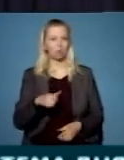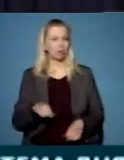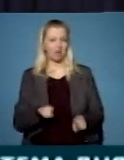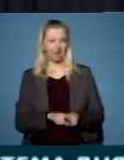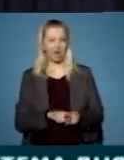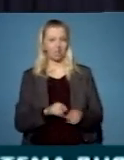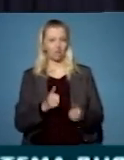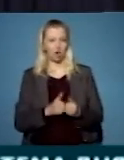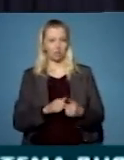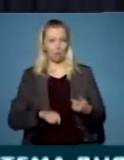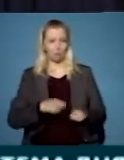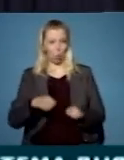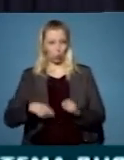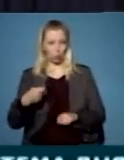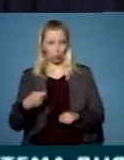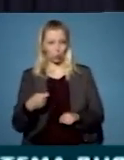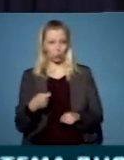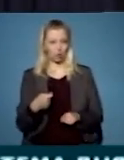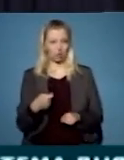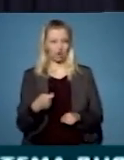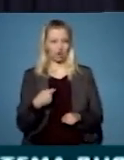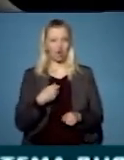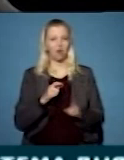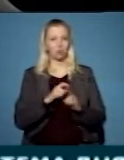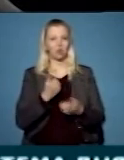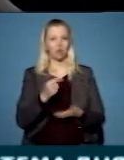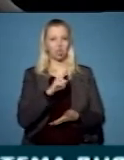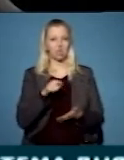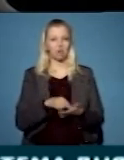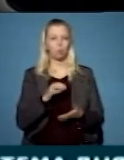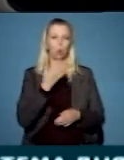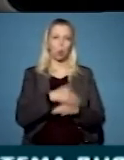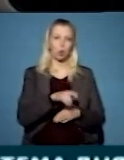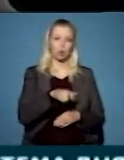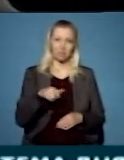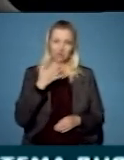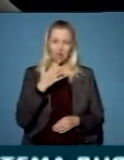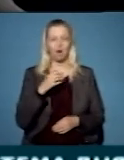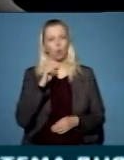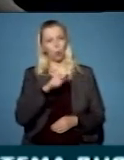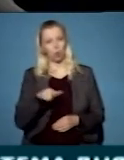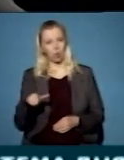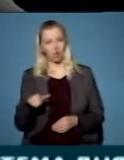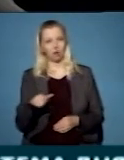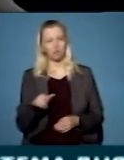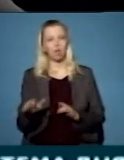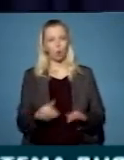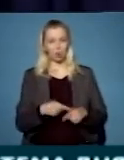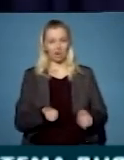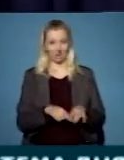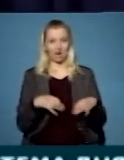часто порушують і можливо. Я відповідаю на ваше запитання. І про іноземців, і про громадян України, які рухаються на таких транспортних